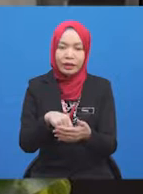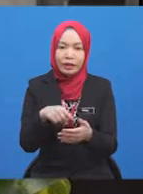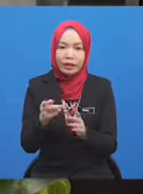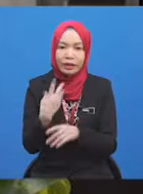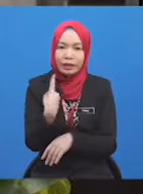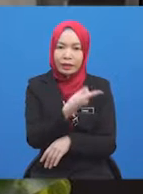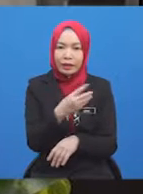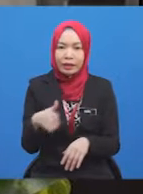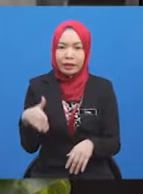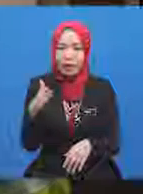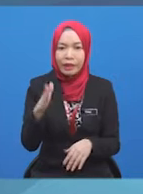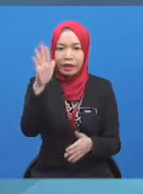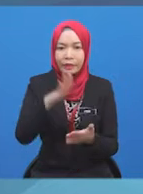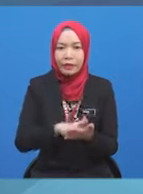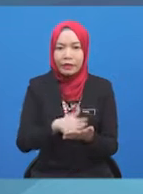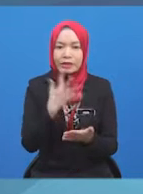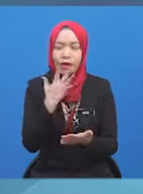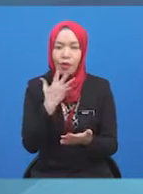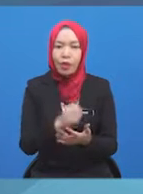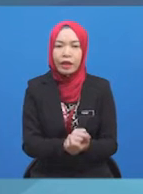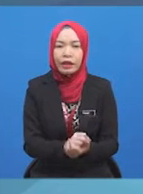apple yang telah dilukis.